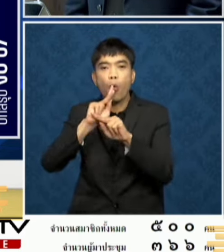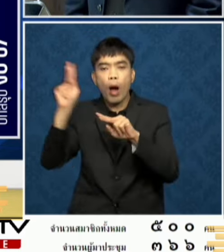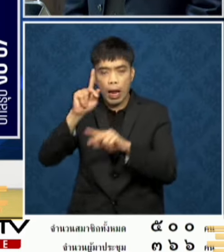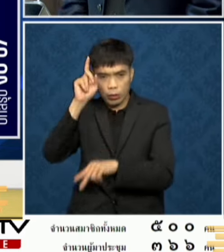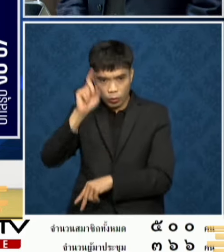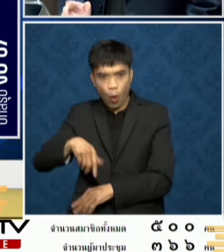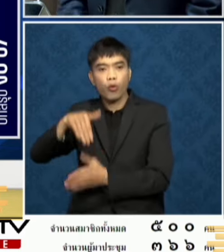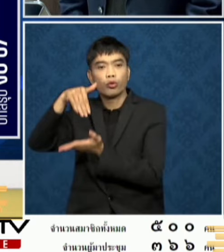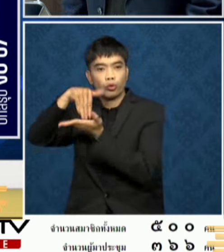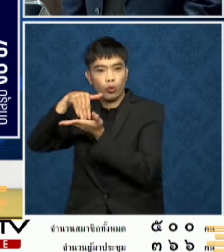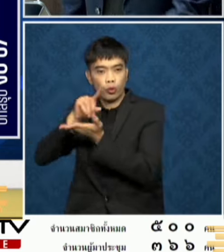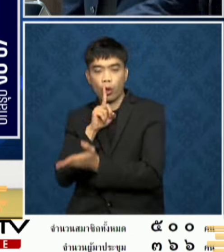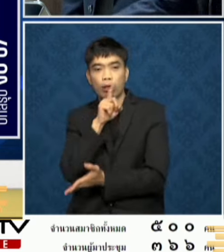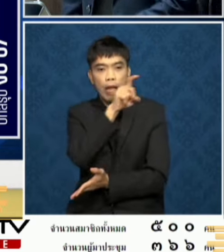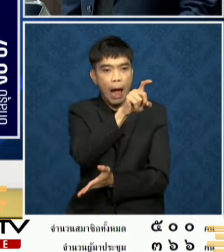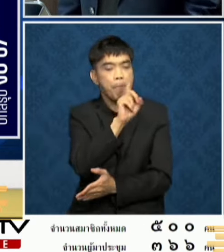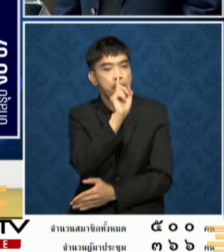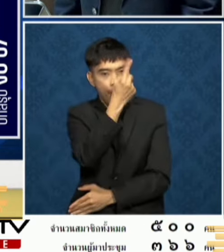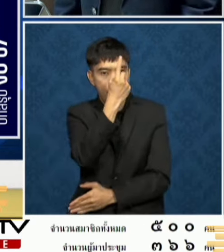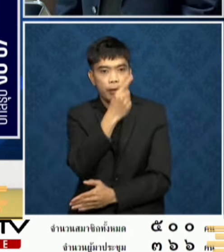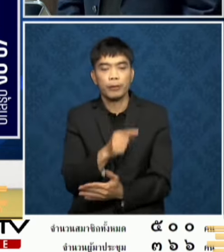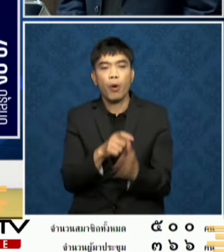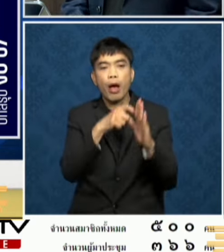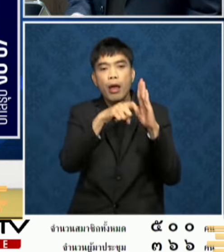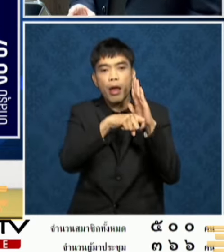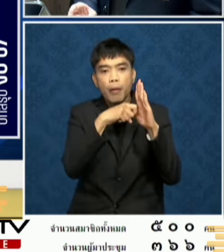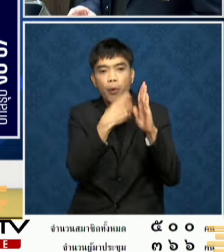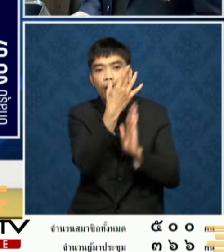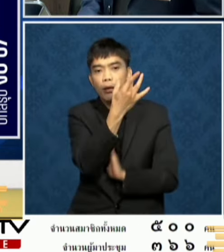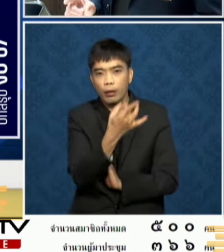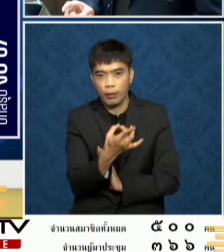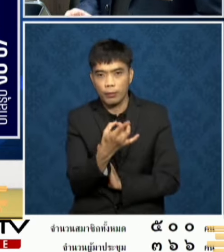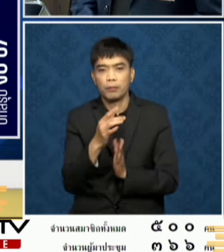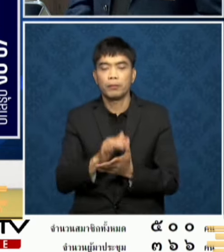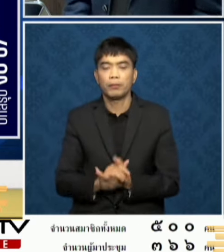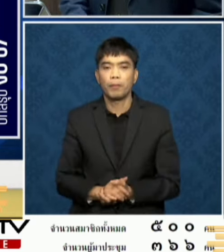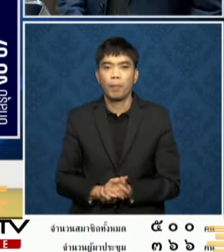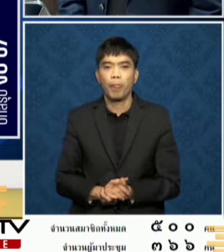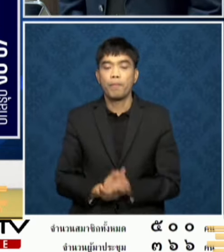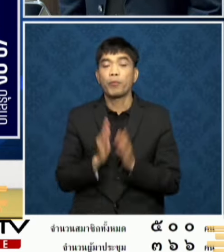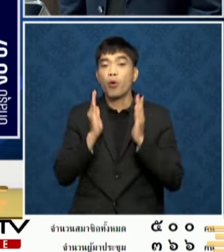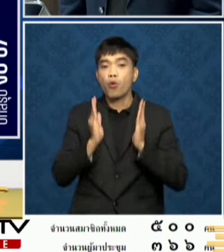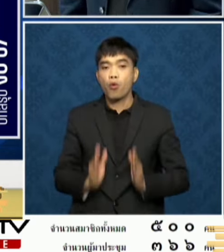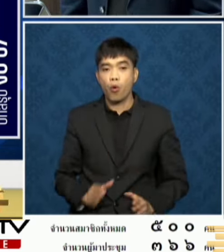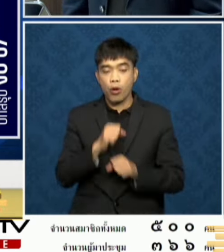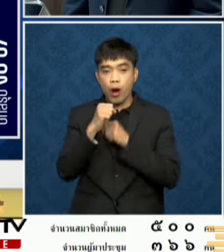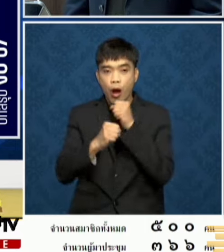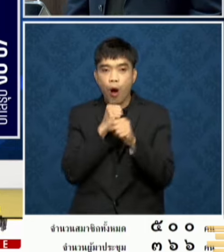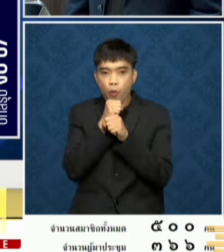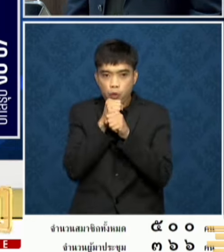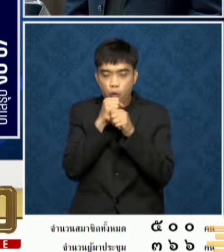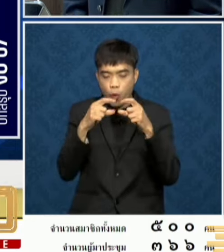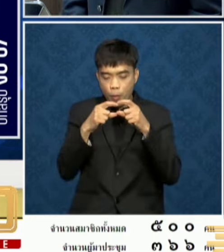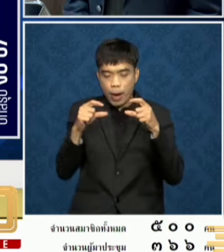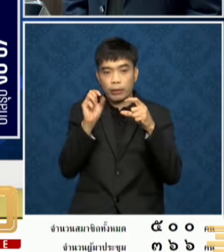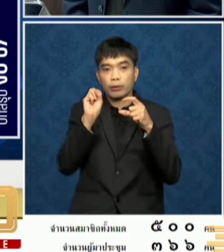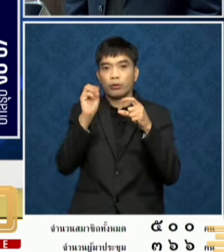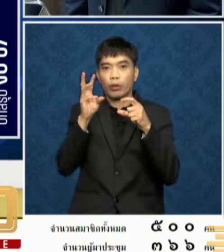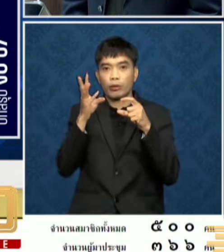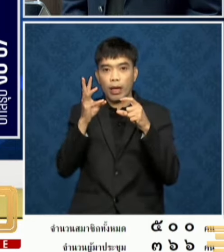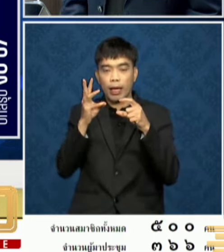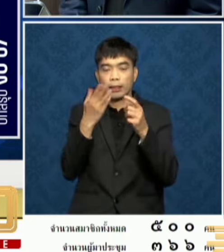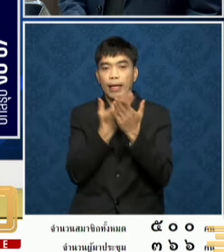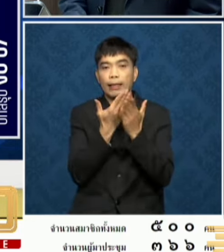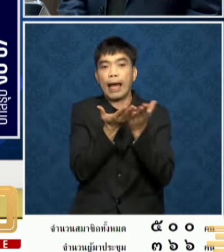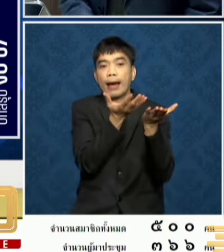ครับสไลด์ถัดไปครับผู้สูงอายุที่ถือบัตรสวัสดิการแห่งรัฐเดือนกันยายนนี้เตรียมรับเงินสูงสุด